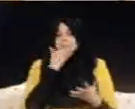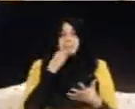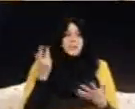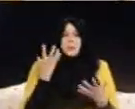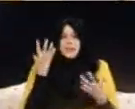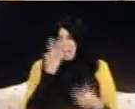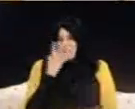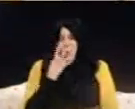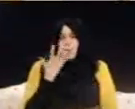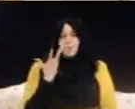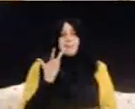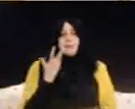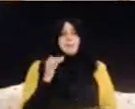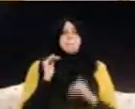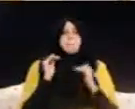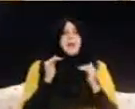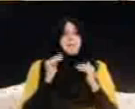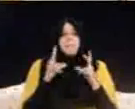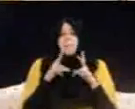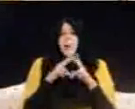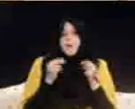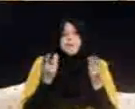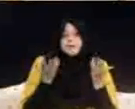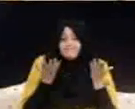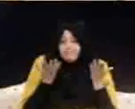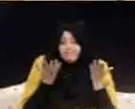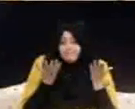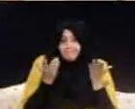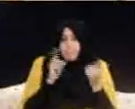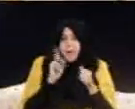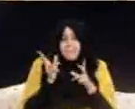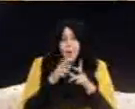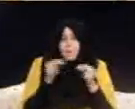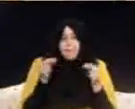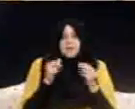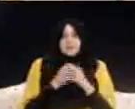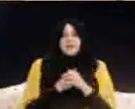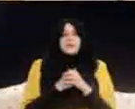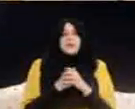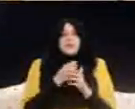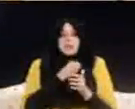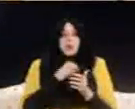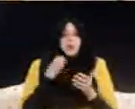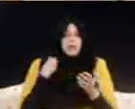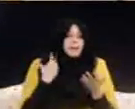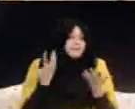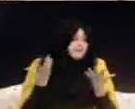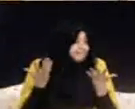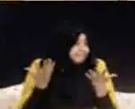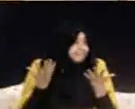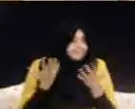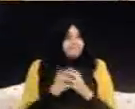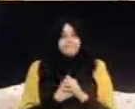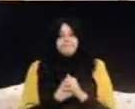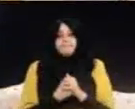لا مش مليحة من ناحية النظافة، مش مليحة لا من ناحية الصحة، مش